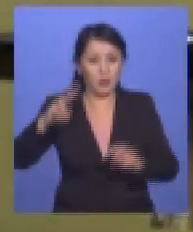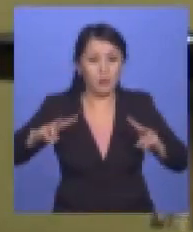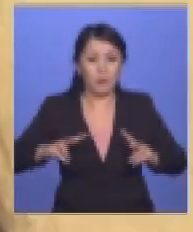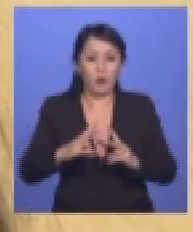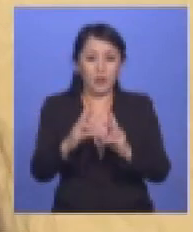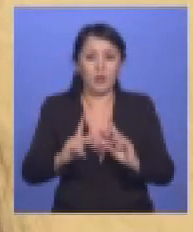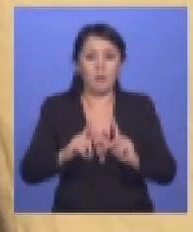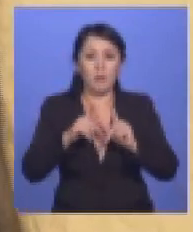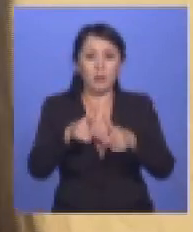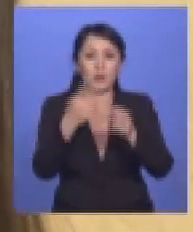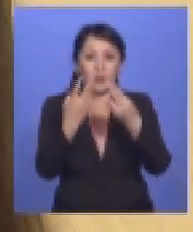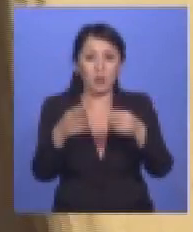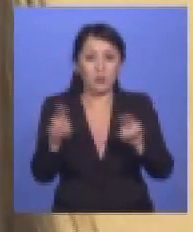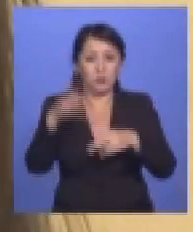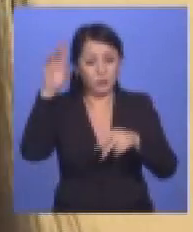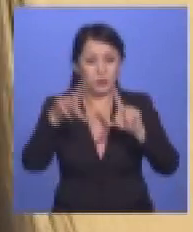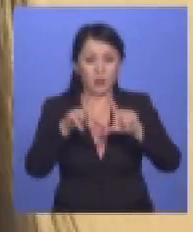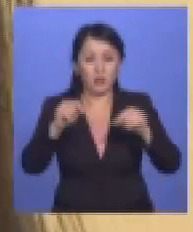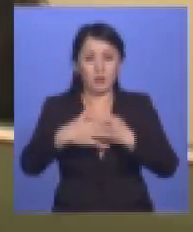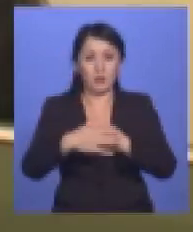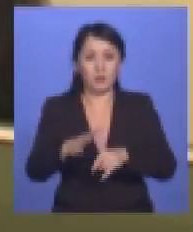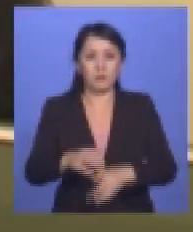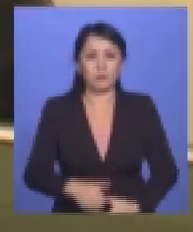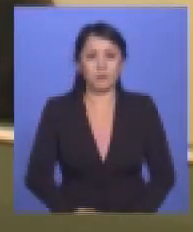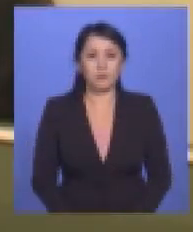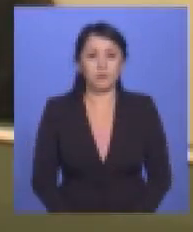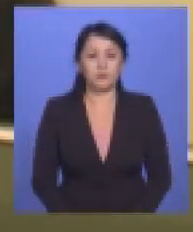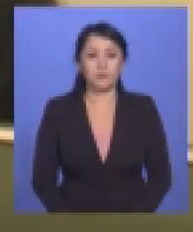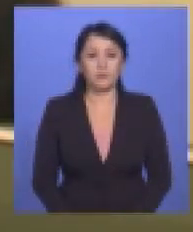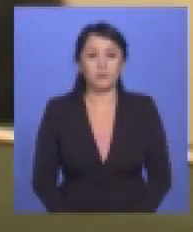оқуға түсіп өз музыкалық мектебін ашу. Айнұр Досан, Анатолий Беланок, жаңалықтар қызметі.